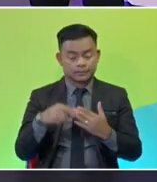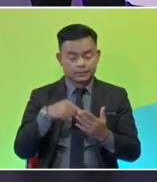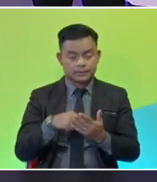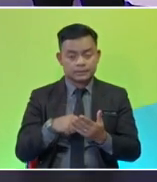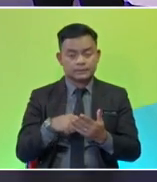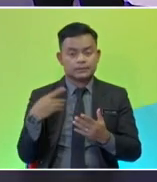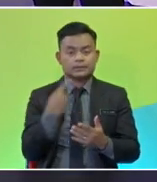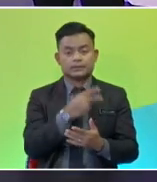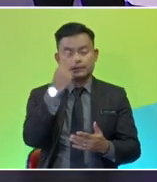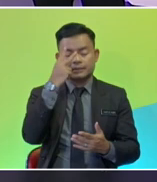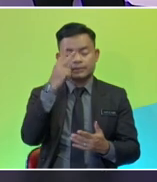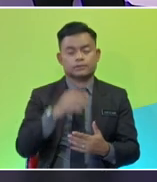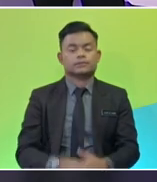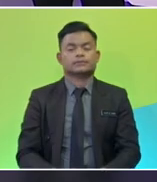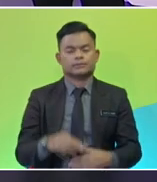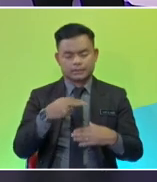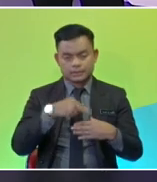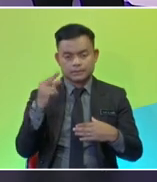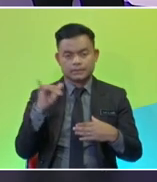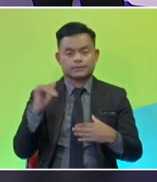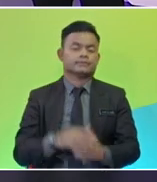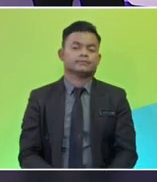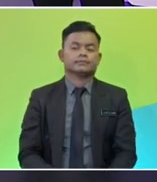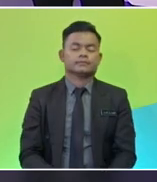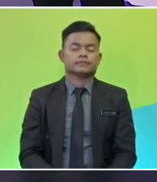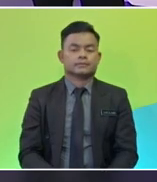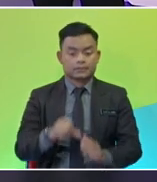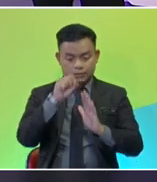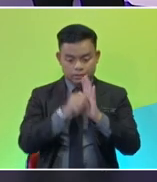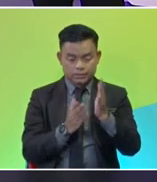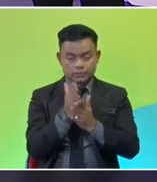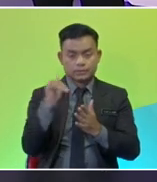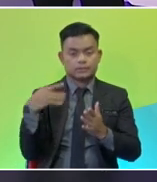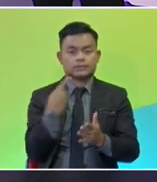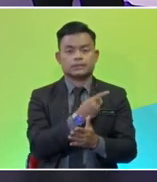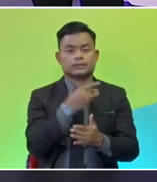Oke Baik seterusnya kita pergi ke bagian kaki